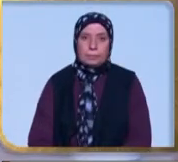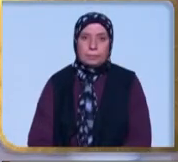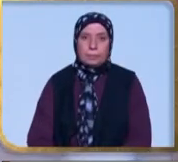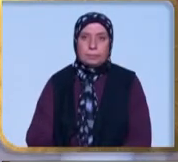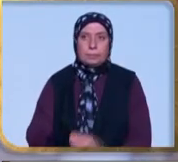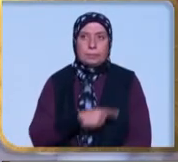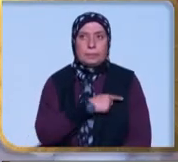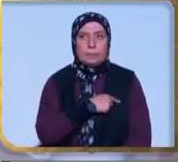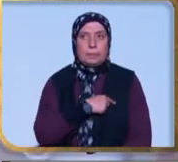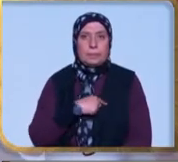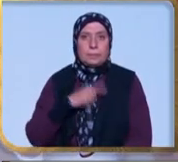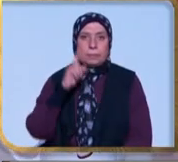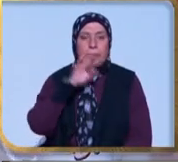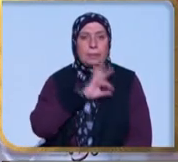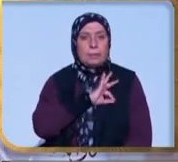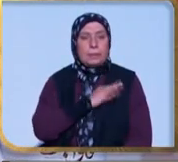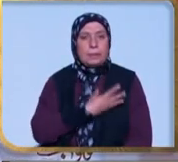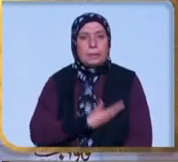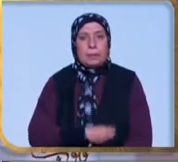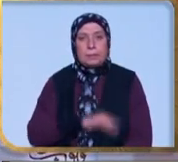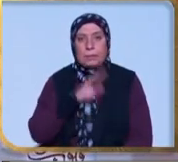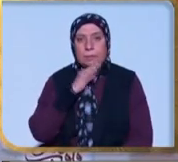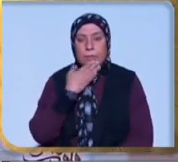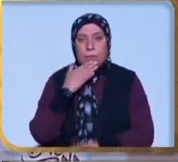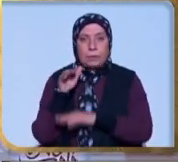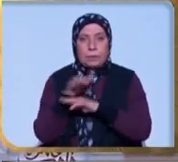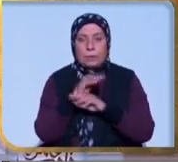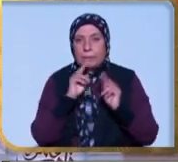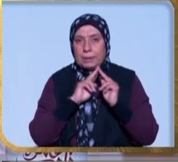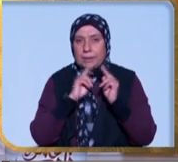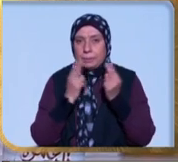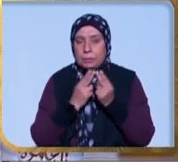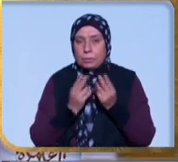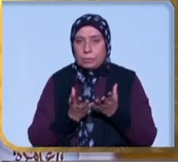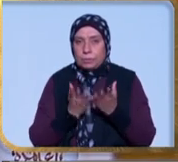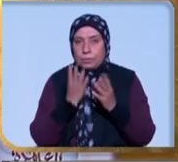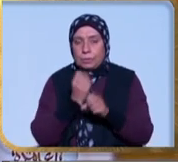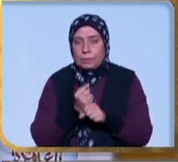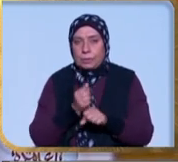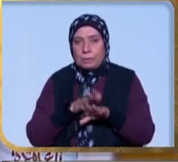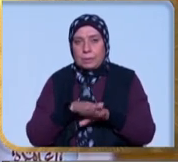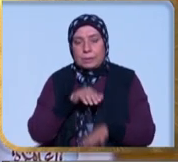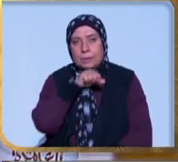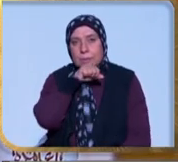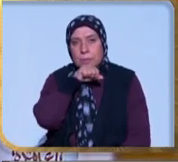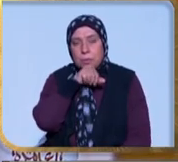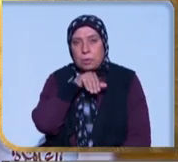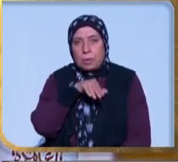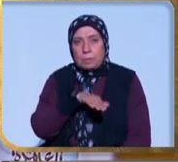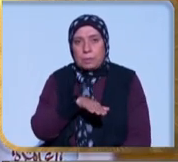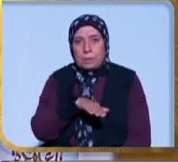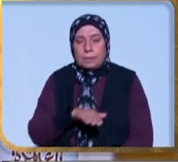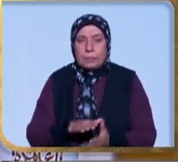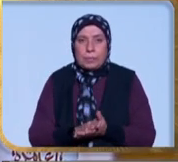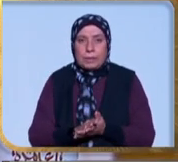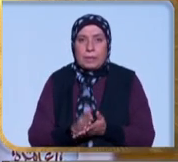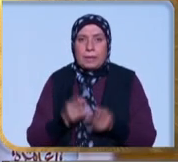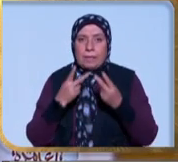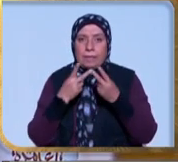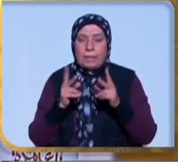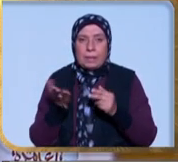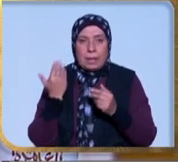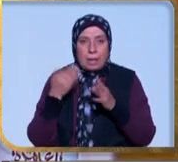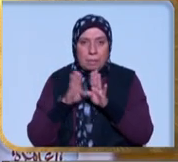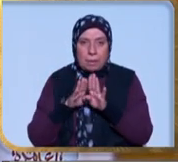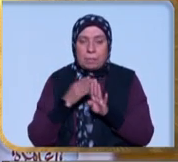بسم الله الرحمن الرحيم. الحمد لله رب العالمين، والصلاة والسلام على سيدنا ومولانا محمد، الفاتح لما